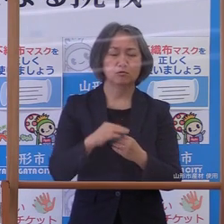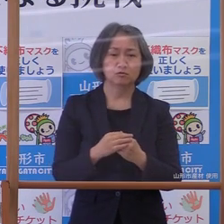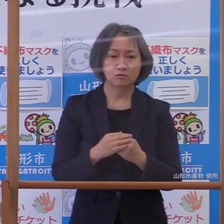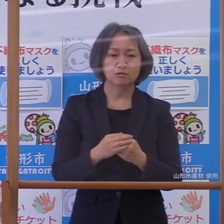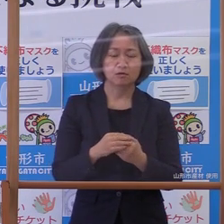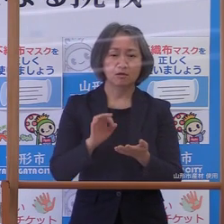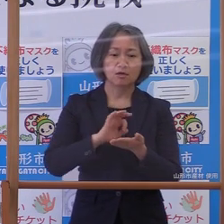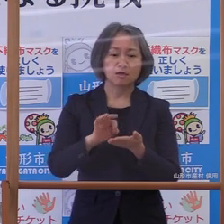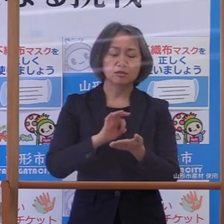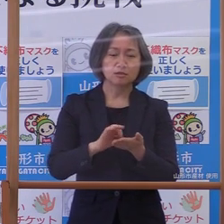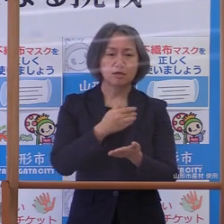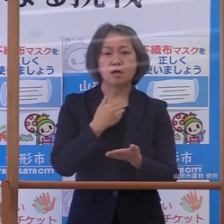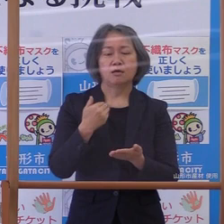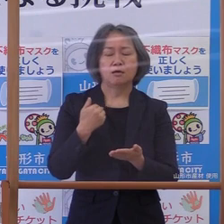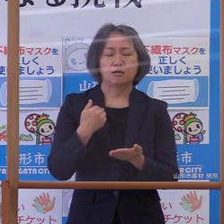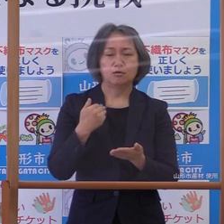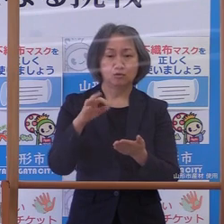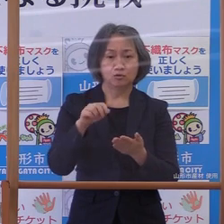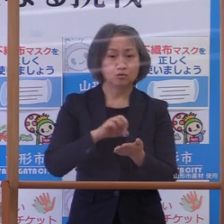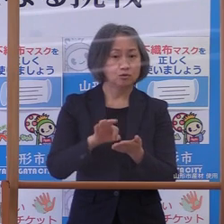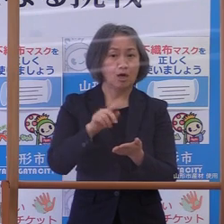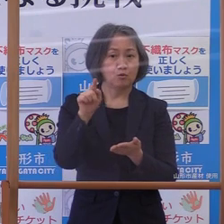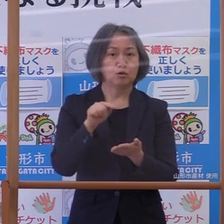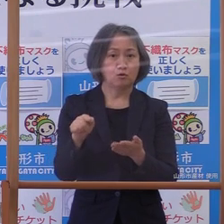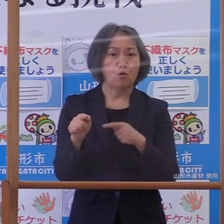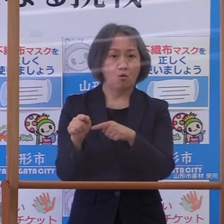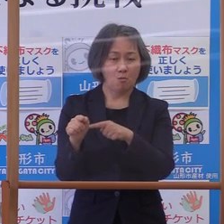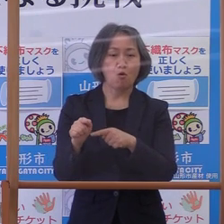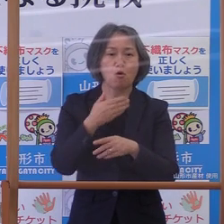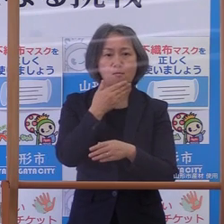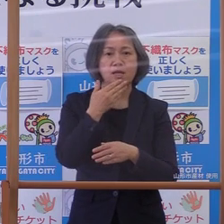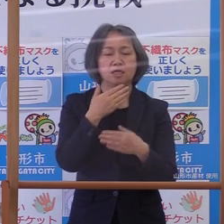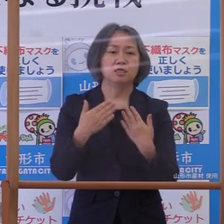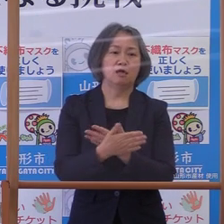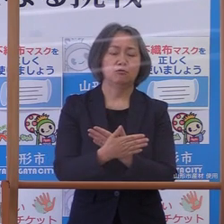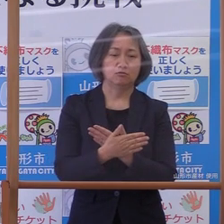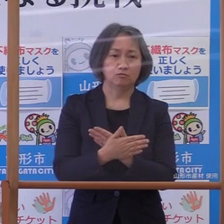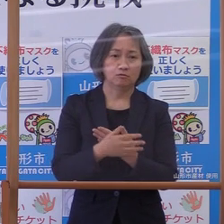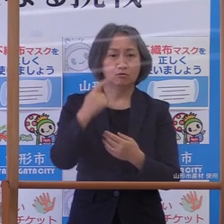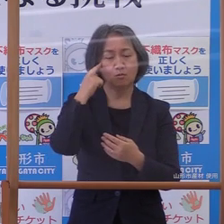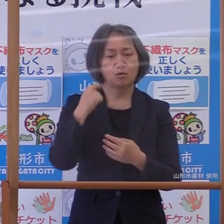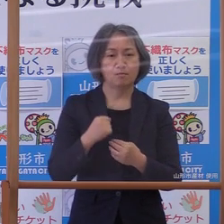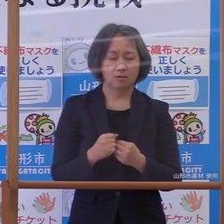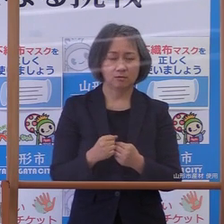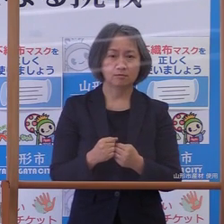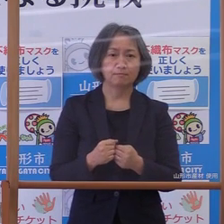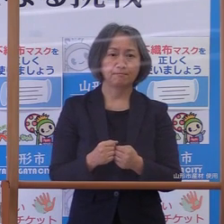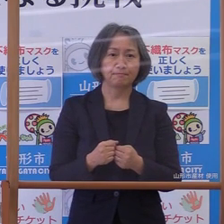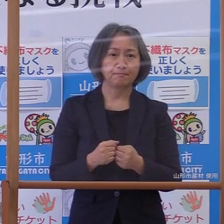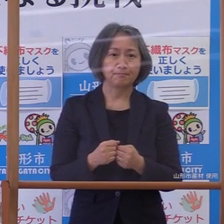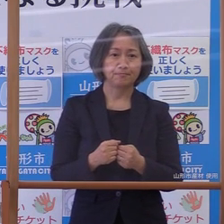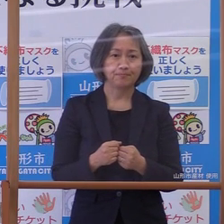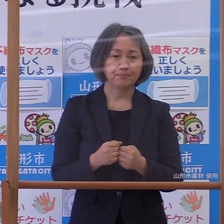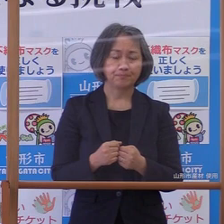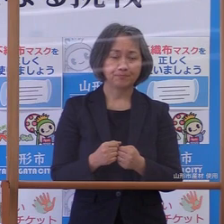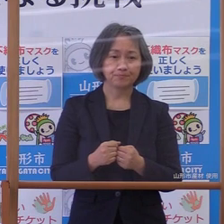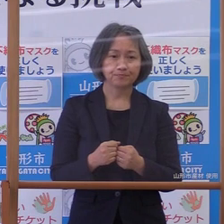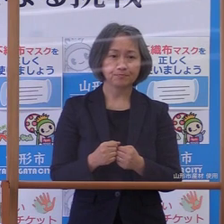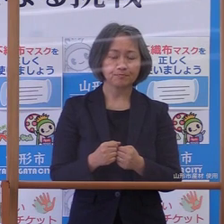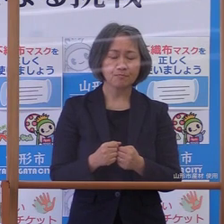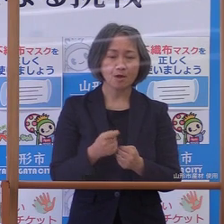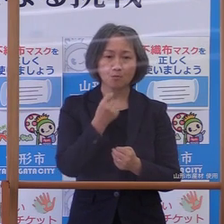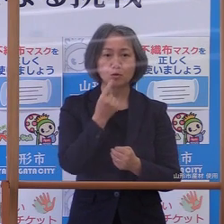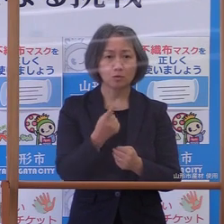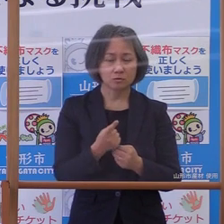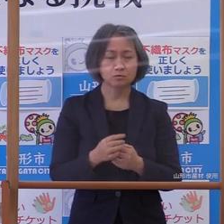うまく活用いただいて情報を取捨選択していただくということだと思っています。またもう一